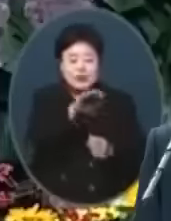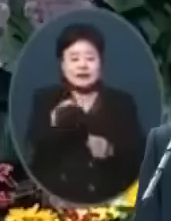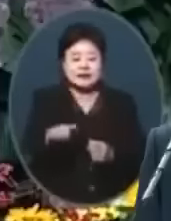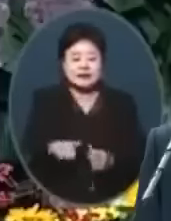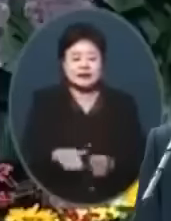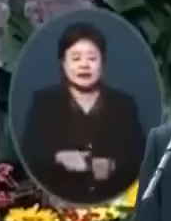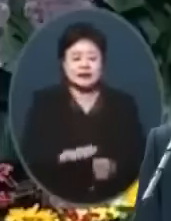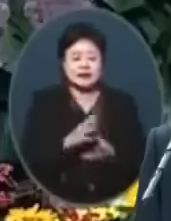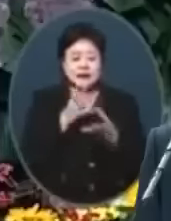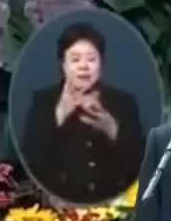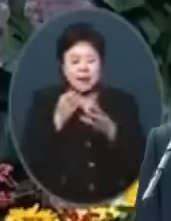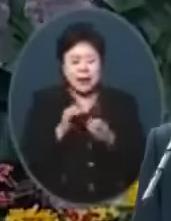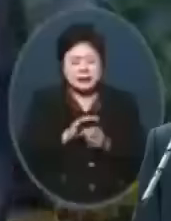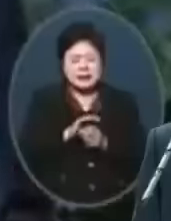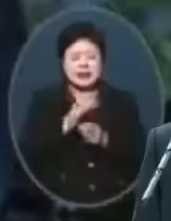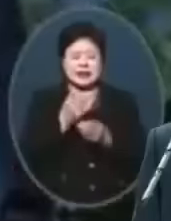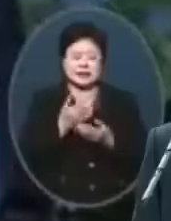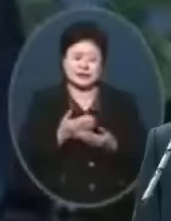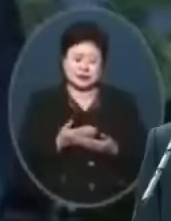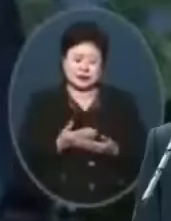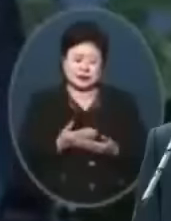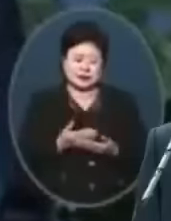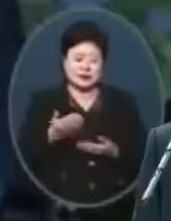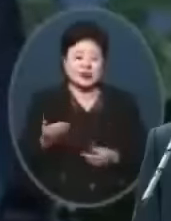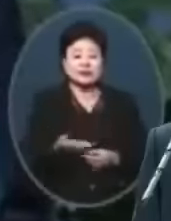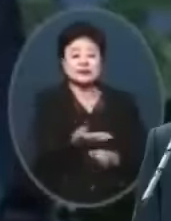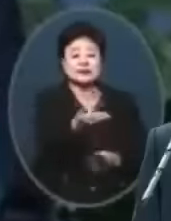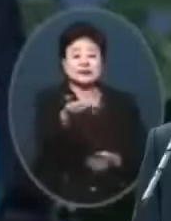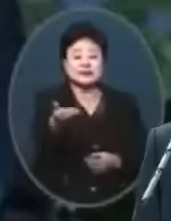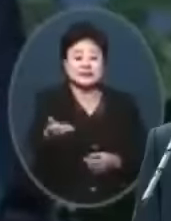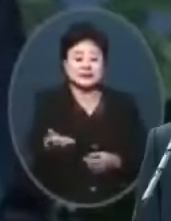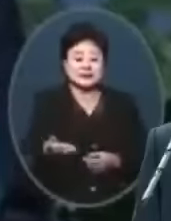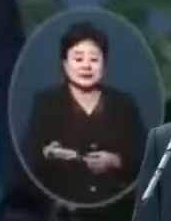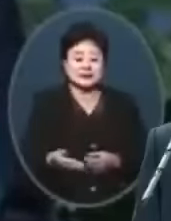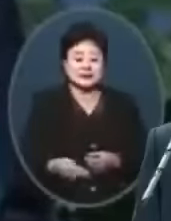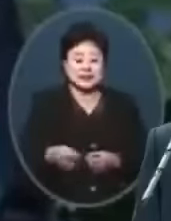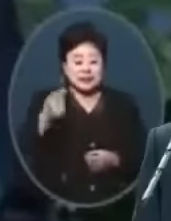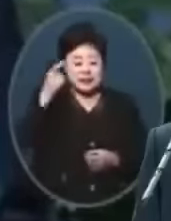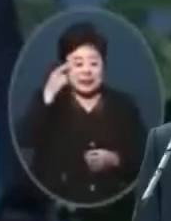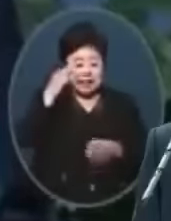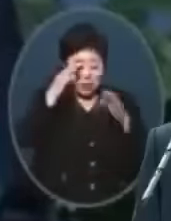우리를 얼마나 사랑하는지 여러분 깊이 생각해 본